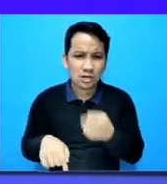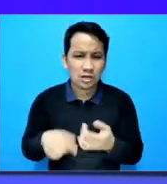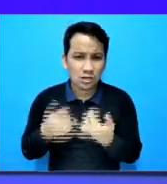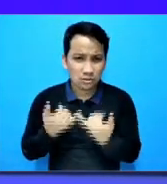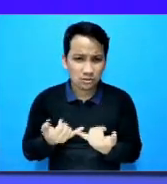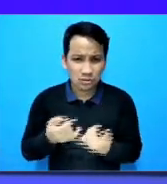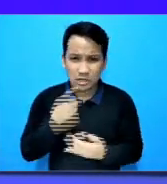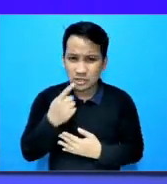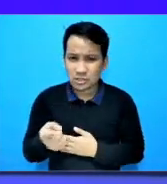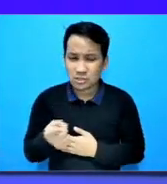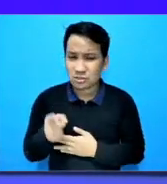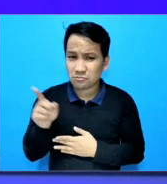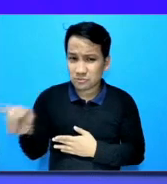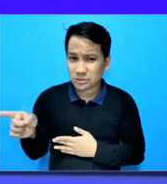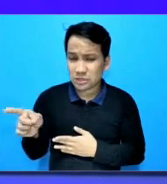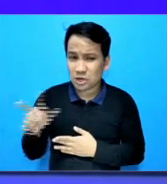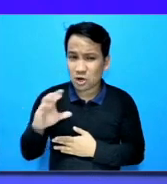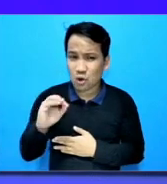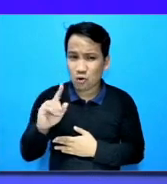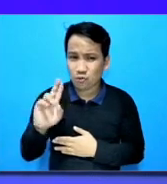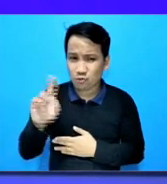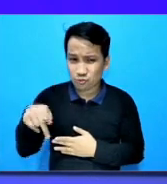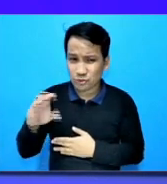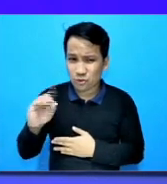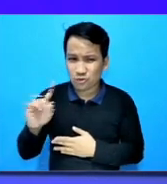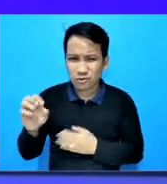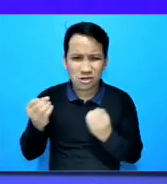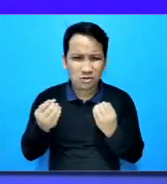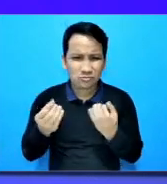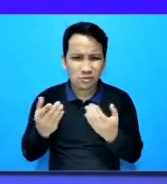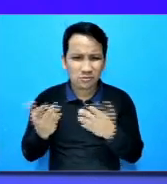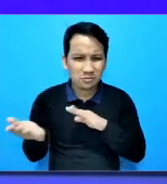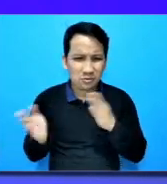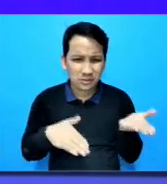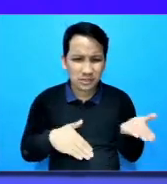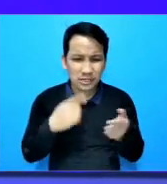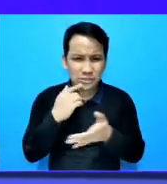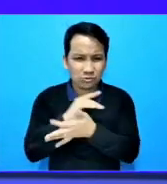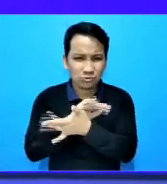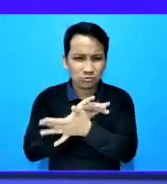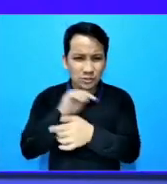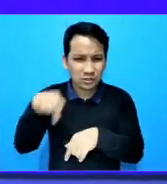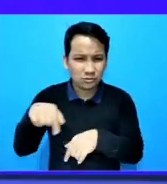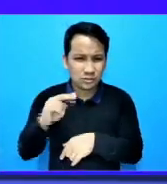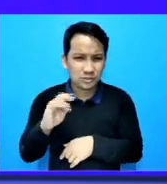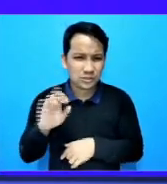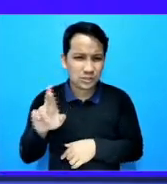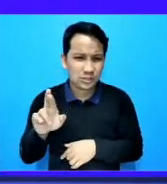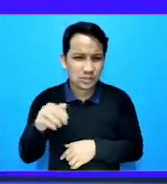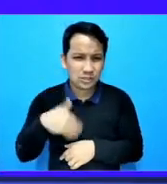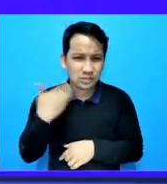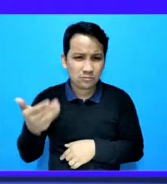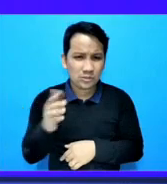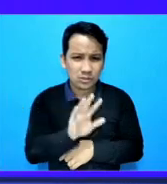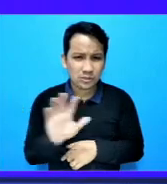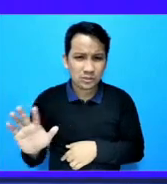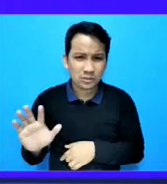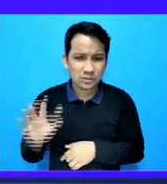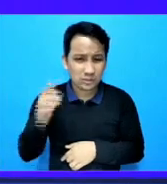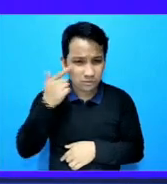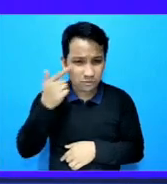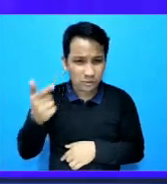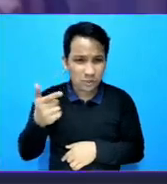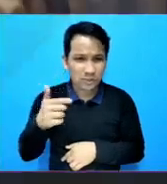sa OCTA Research ay mas dumarami pa ang namamatay sa COVID-19 sa Metro Manila. Nasa frontline ng balita niyan si Greg